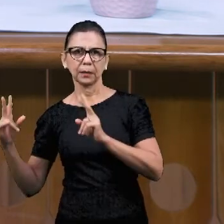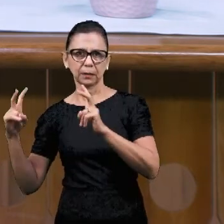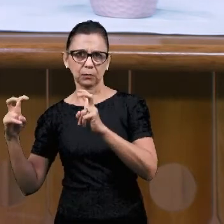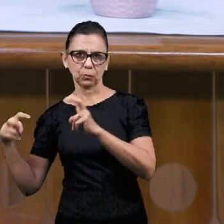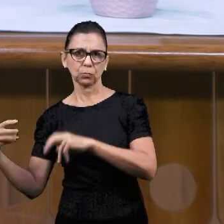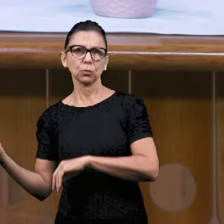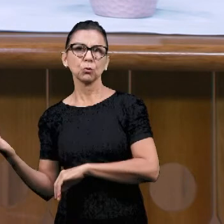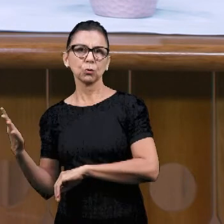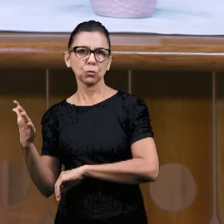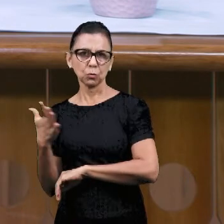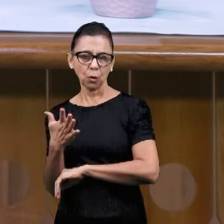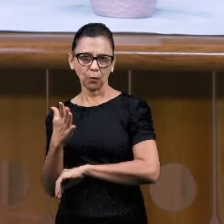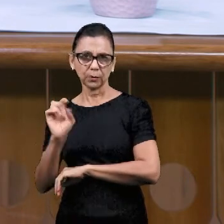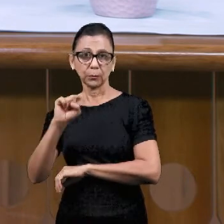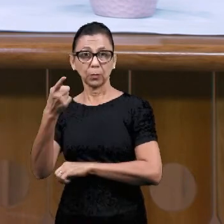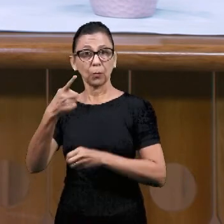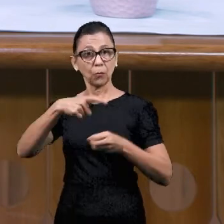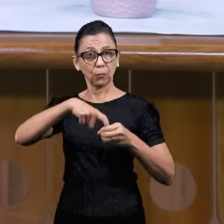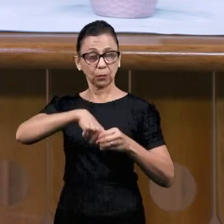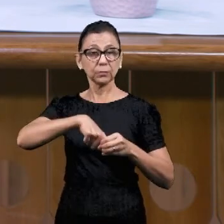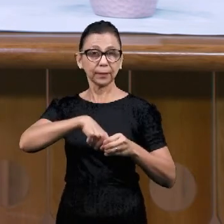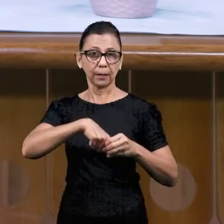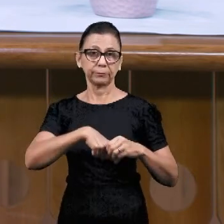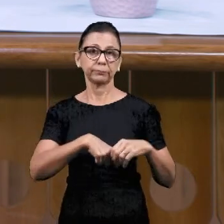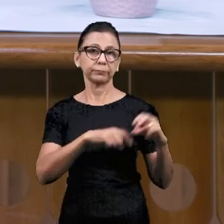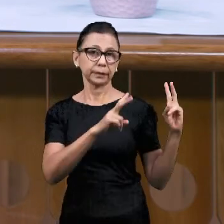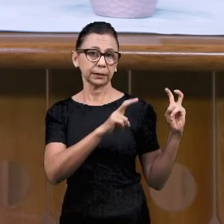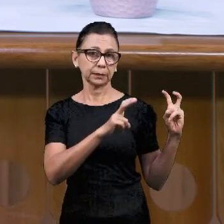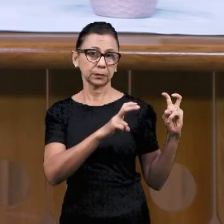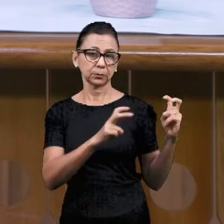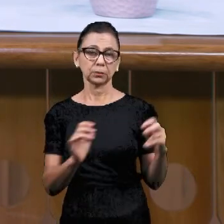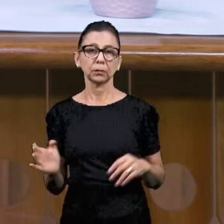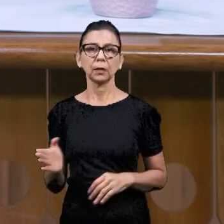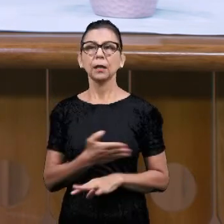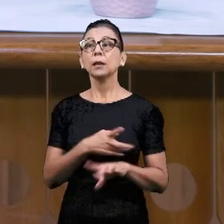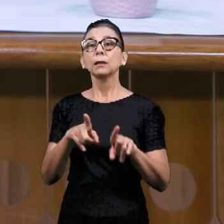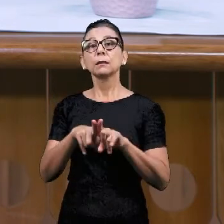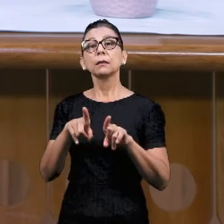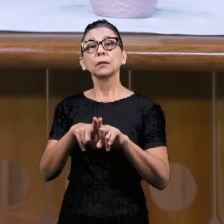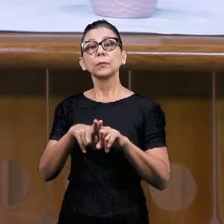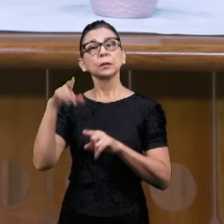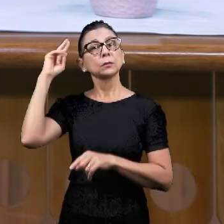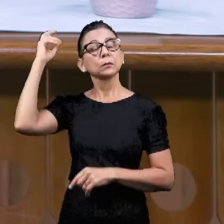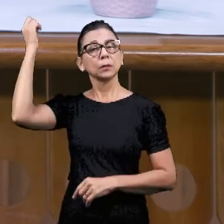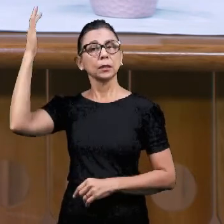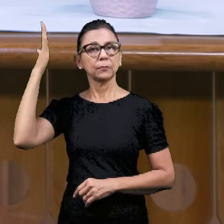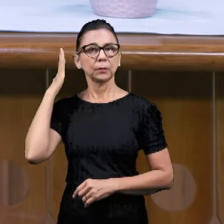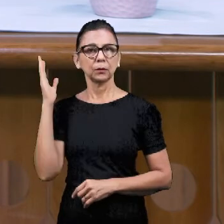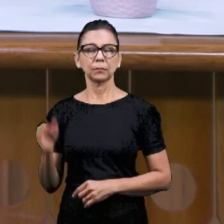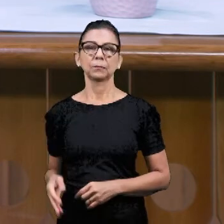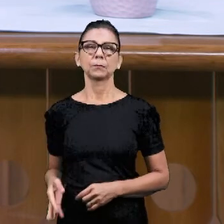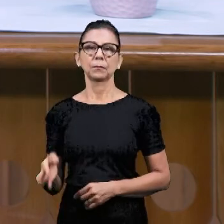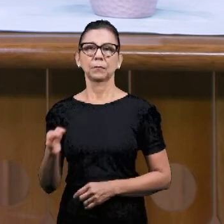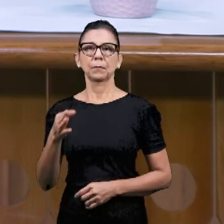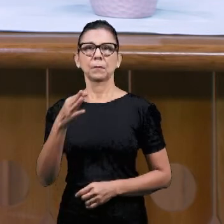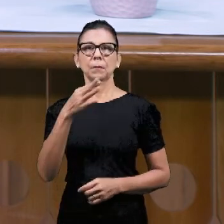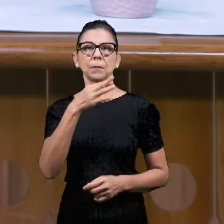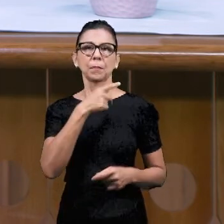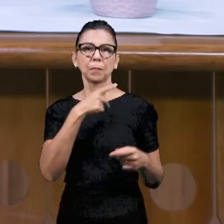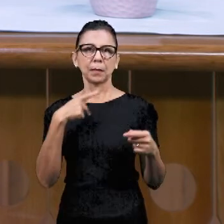les rencontres et paraboles du Seigneur Jésus. Et une orientation a été donnée aussi afin que les